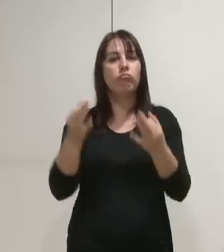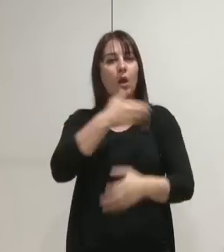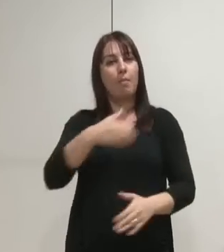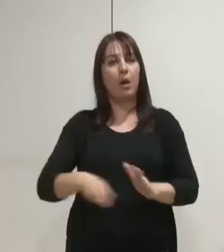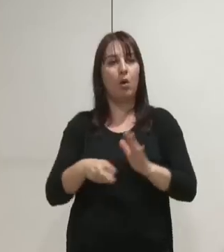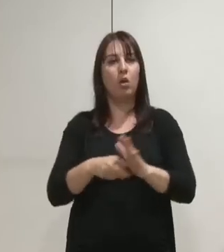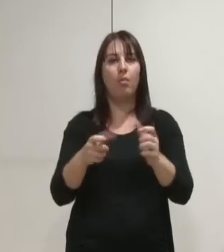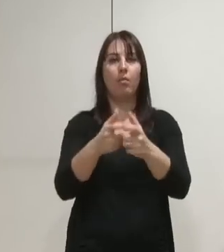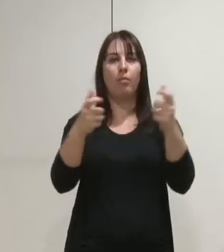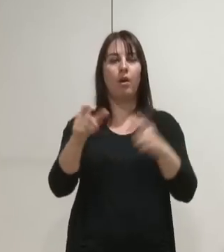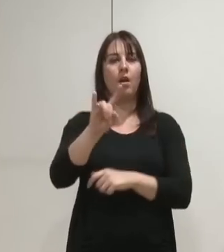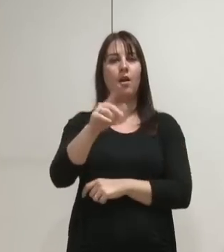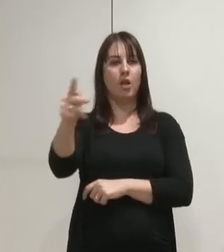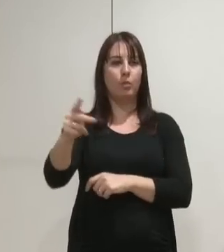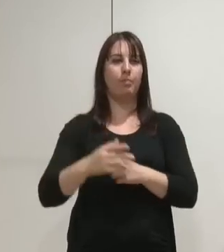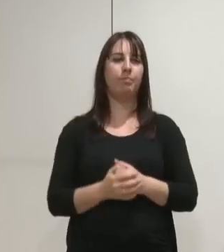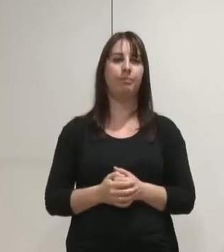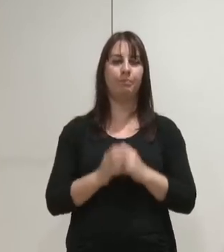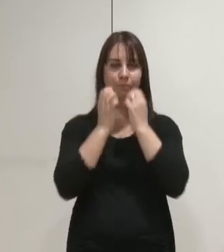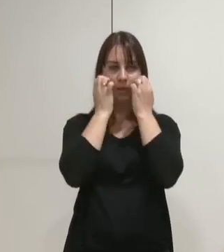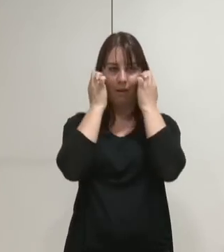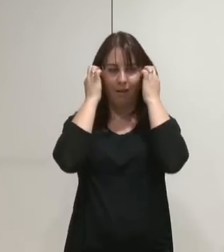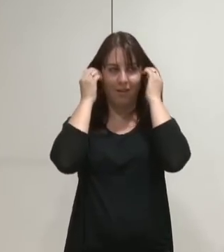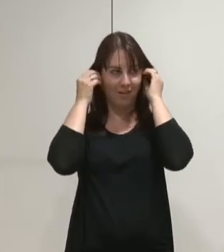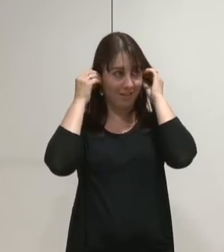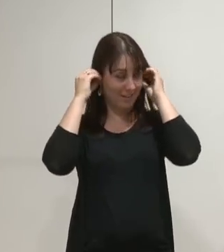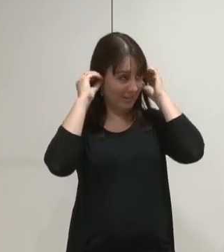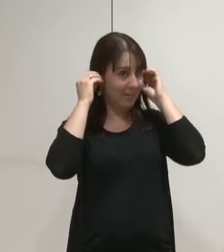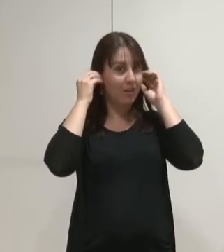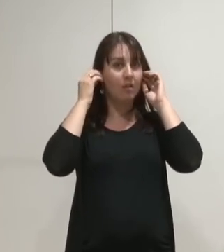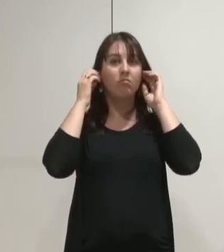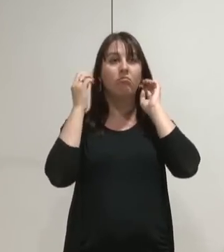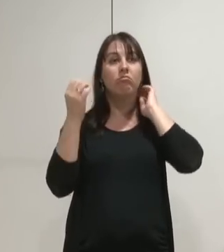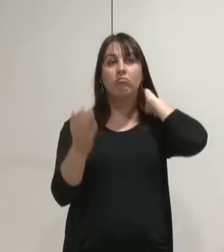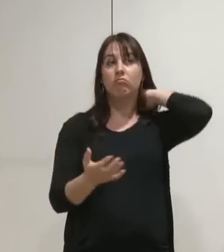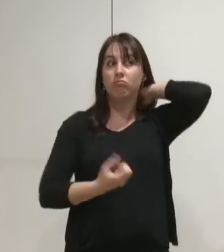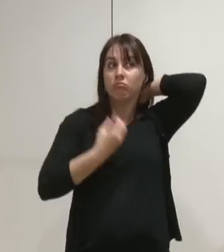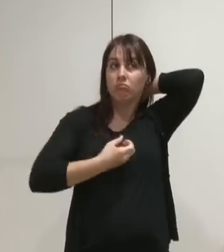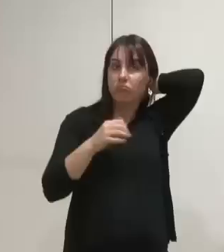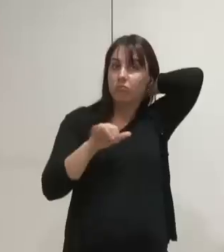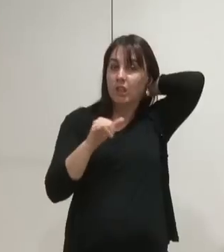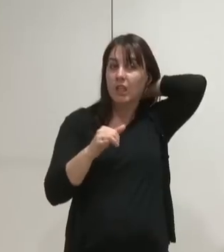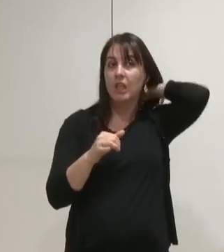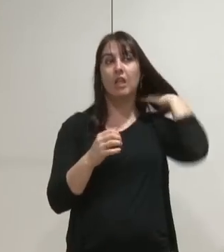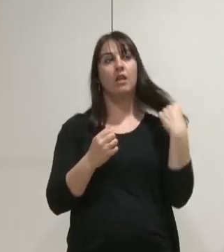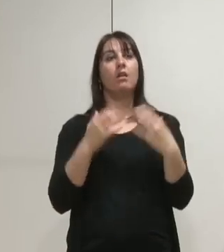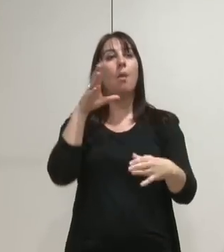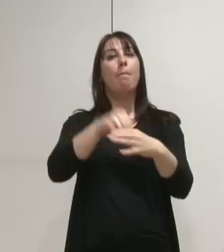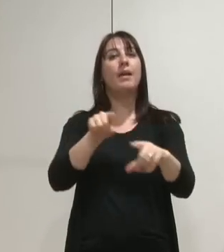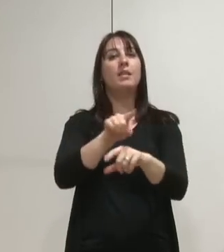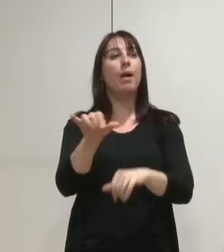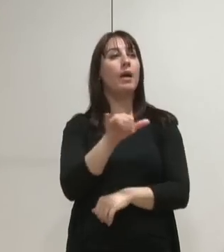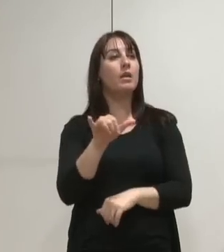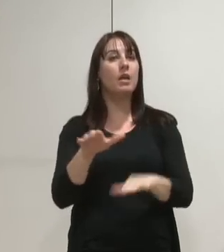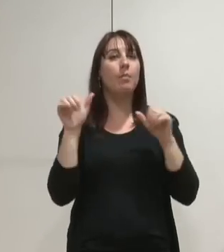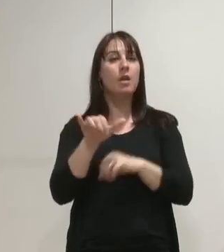l'entrepriseulette Pacard y y a-t-il des interventions non je la mets au voix qui ne prend pas part au vote